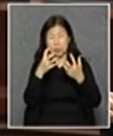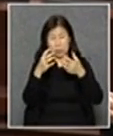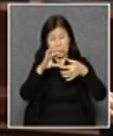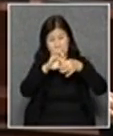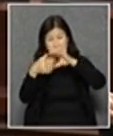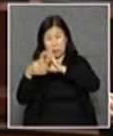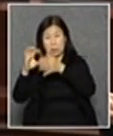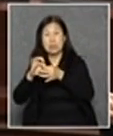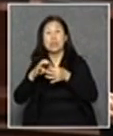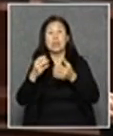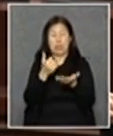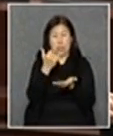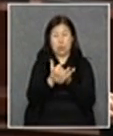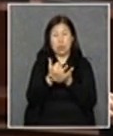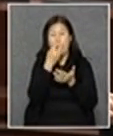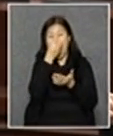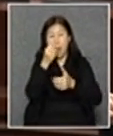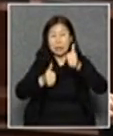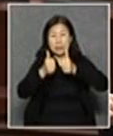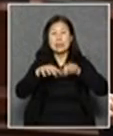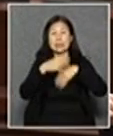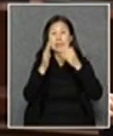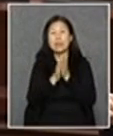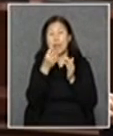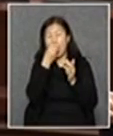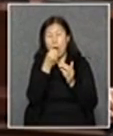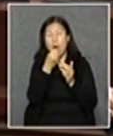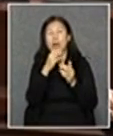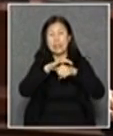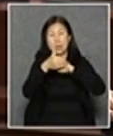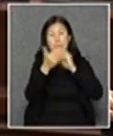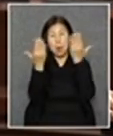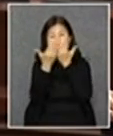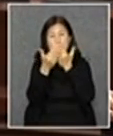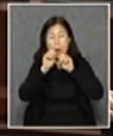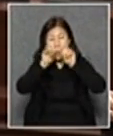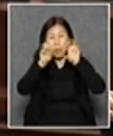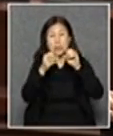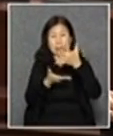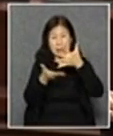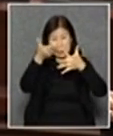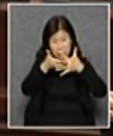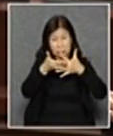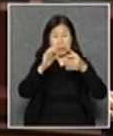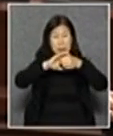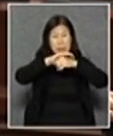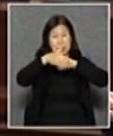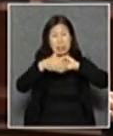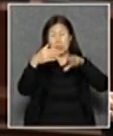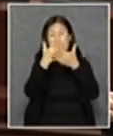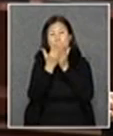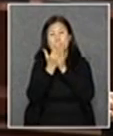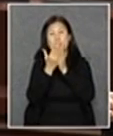舉行，將會是得到國際傳媒廣泛地報導，有助提升香港在國際的整體形